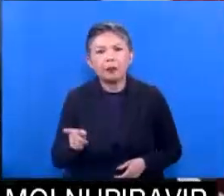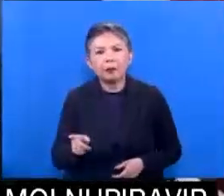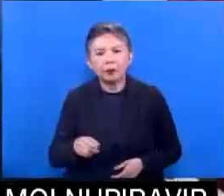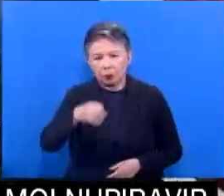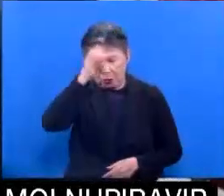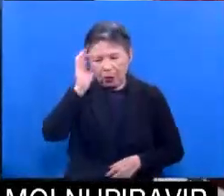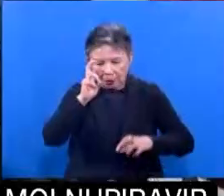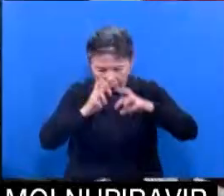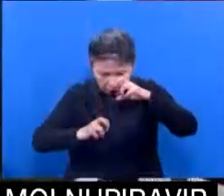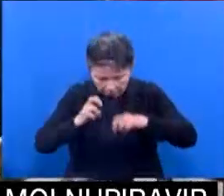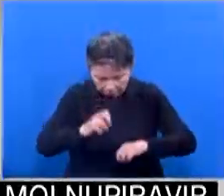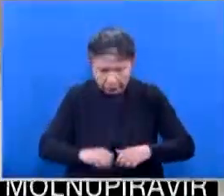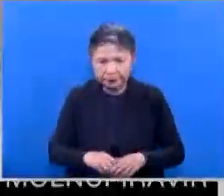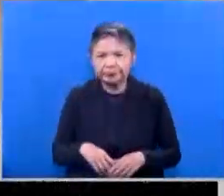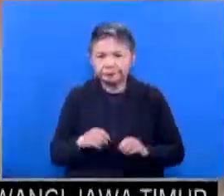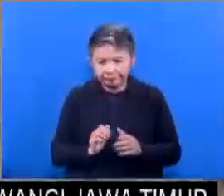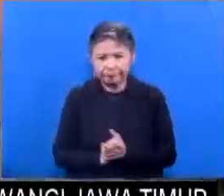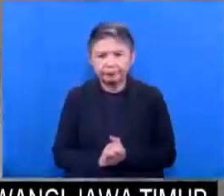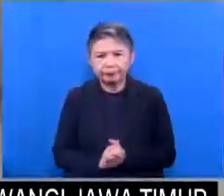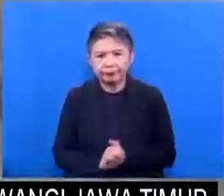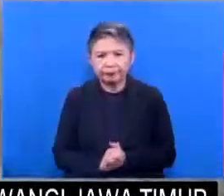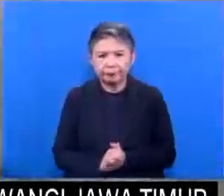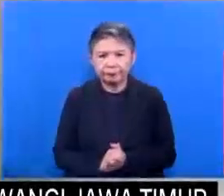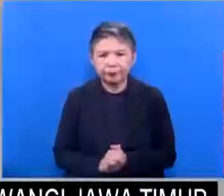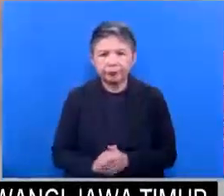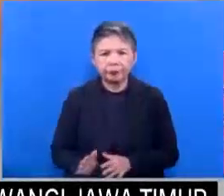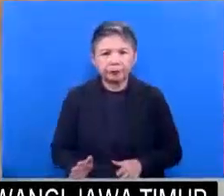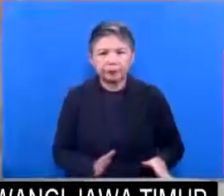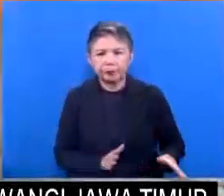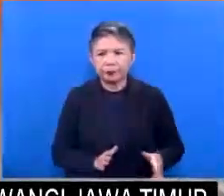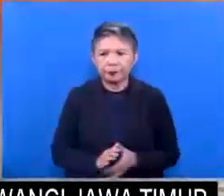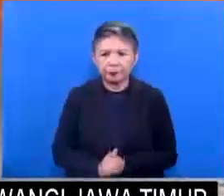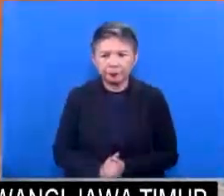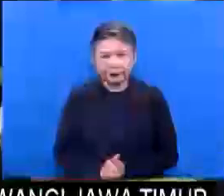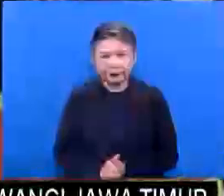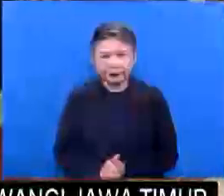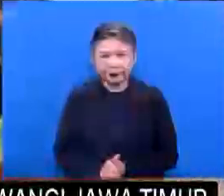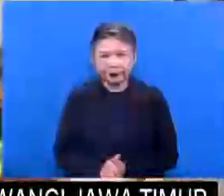Tapahandut maupun Polresta Palangkaraya. Tim Liputan, CNN Indonesia.